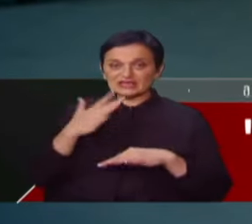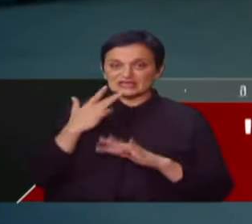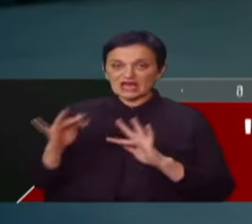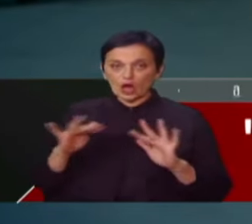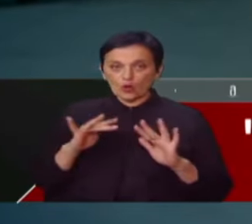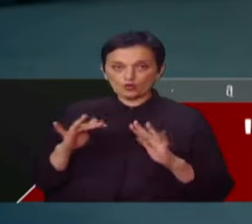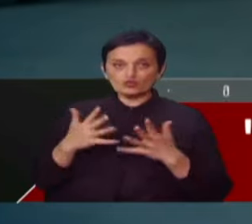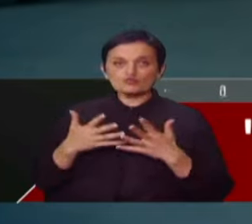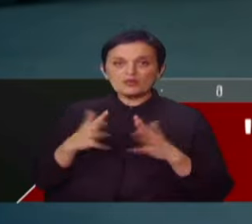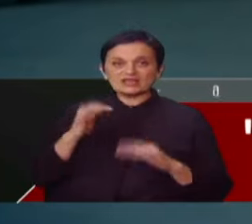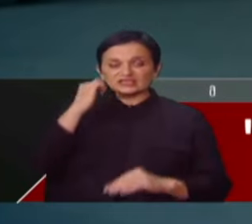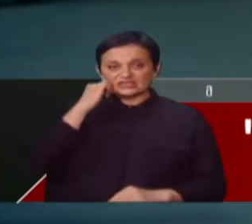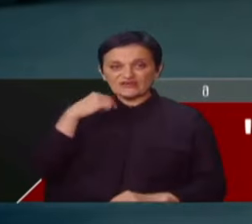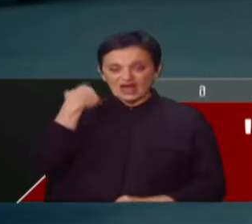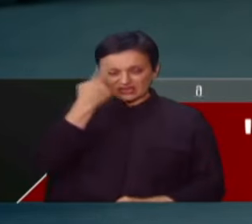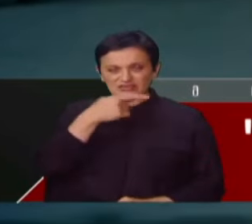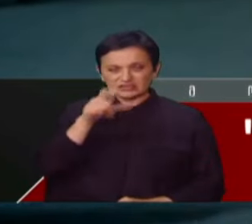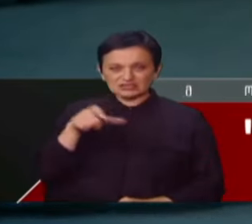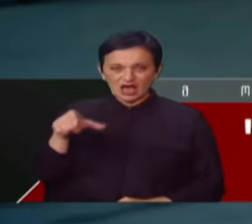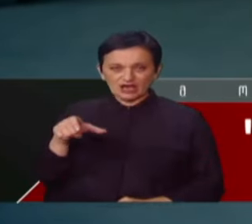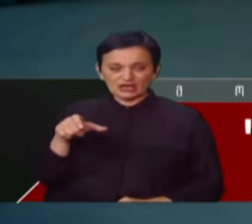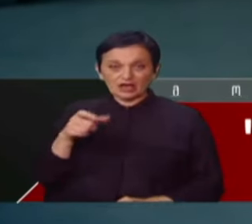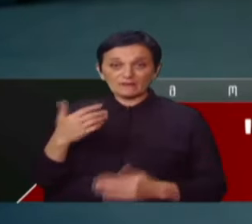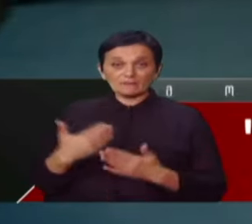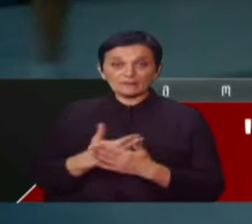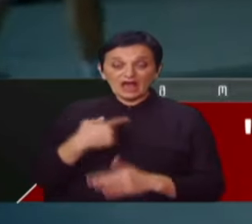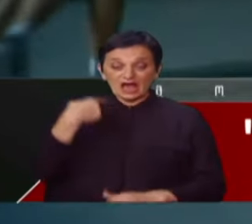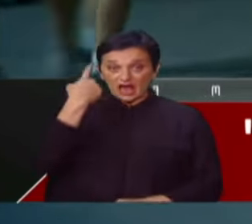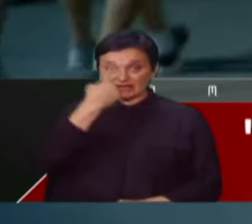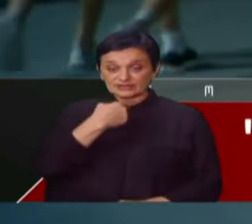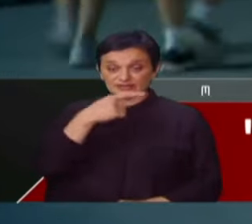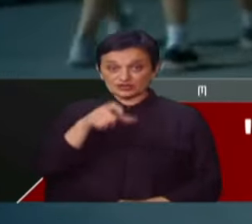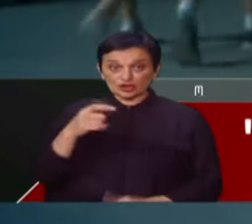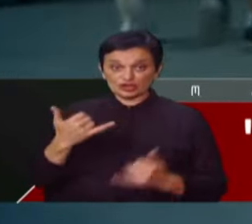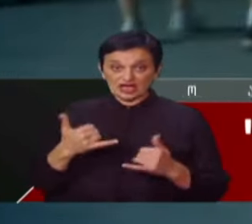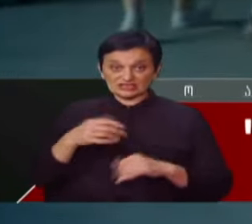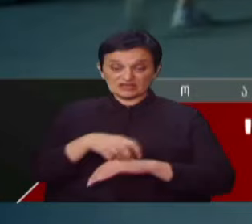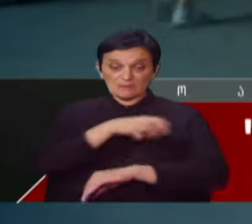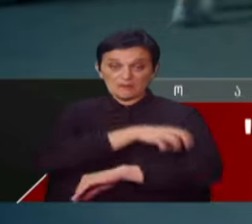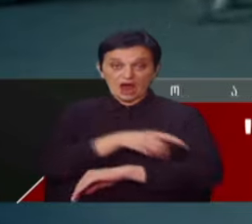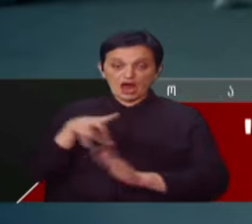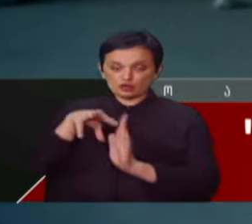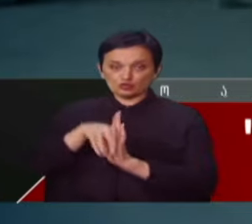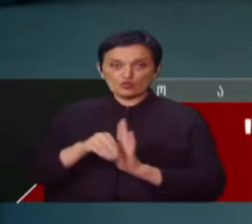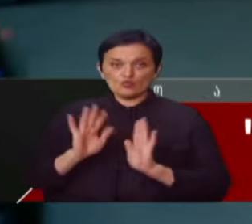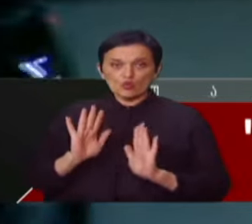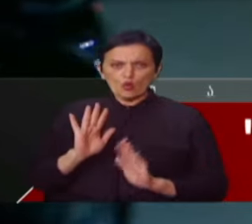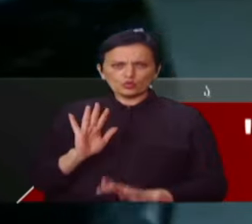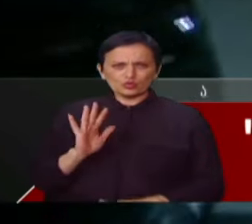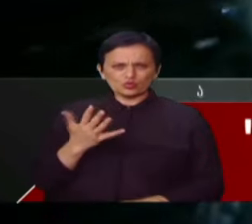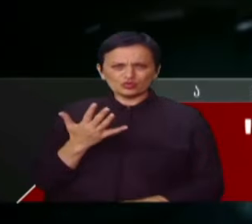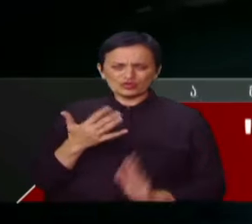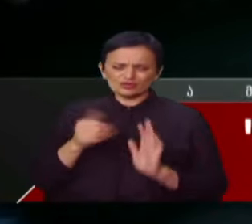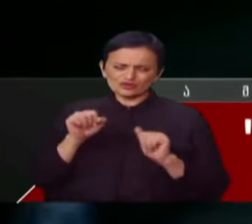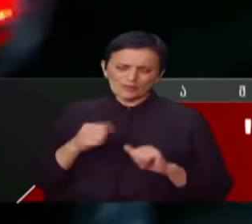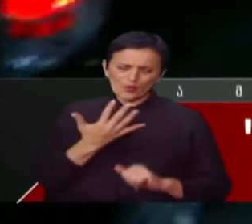მოძრაობას უფრო მეტად ძველი სახეები შეიძლება ასე ითქვას, რადგან ის ახალი სახეები, რომლებიც დღეს პარტიას შემოუერთდნენ, მხოლოდ 5-ოდია, ნუ